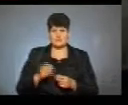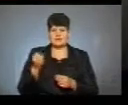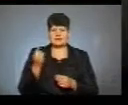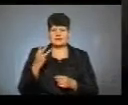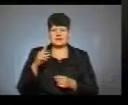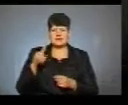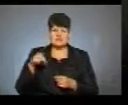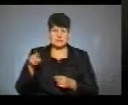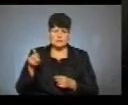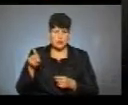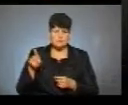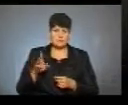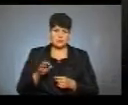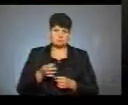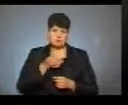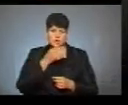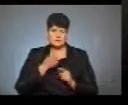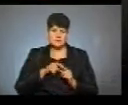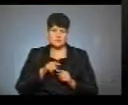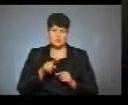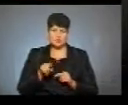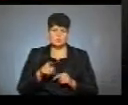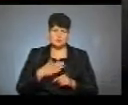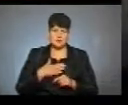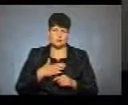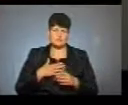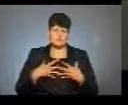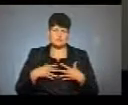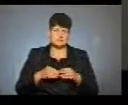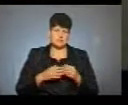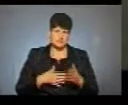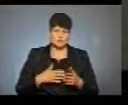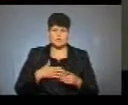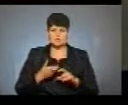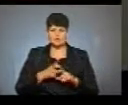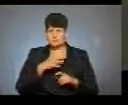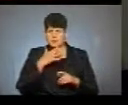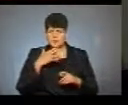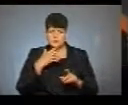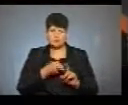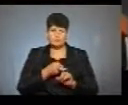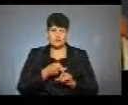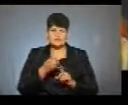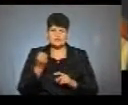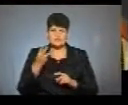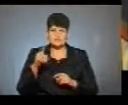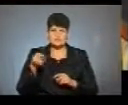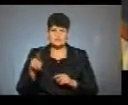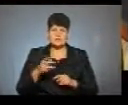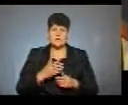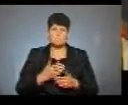номер, бо подобається цей номер мені і моїй сім'ї. І в нас дуже багато пов'язано з 13-м номером. Це